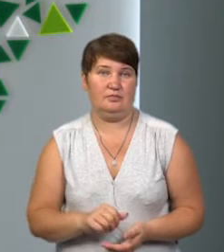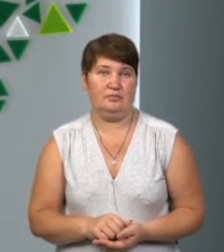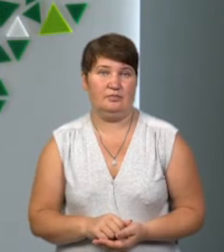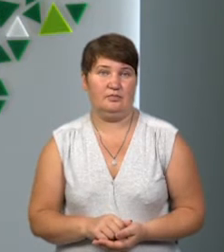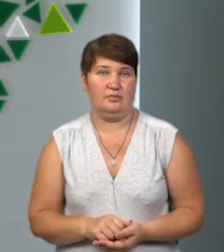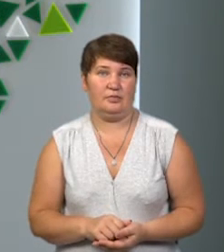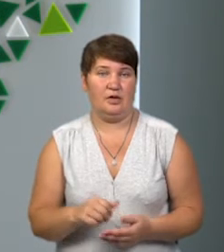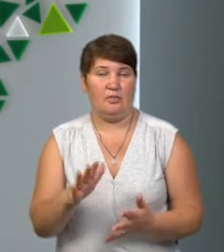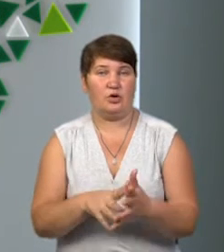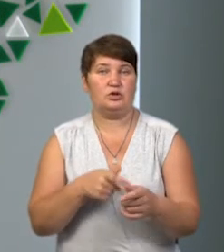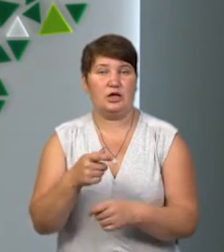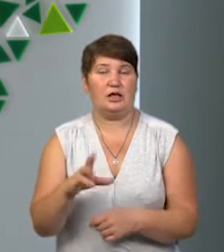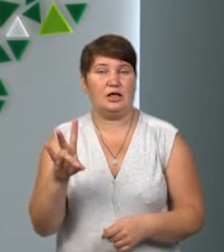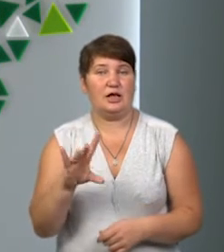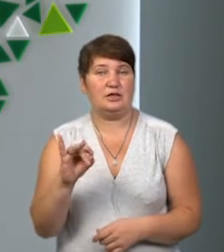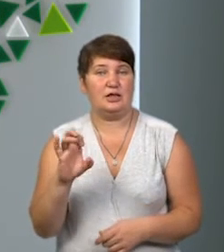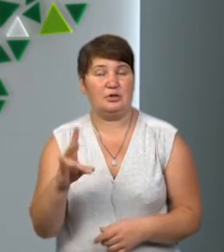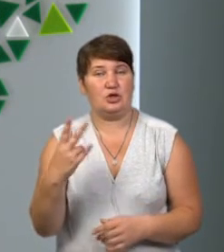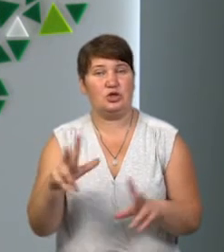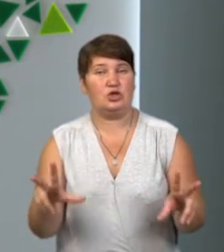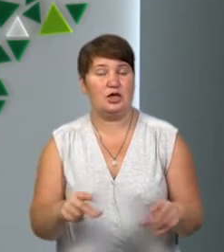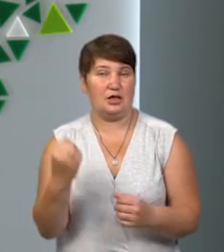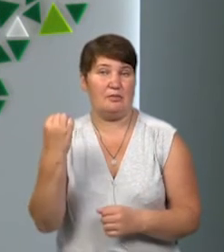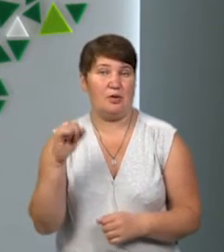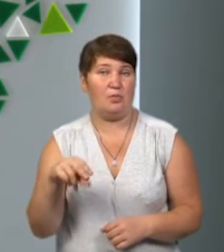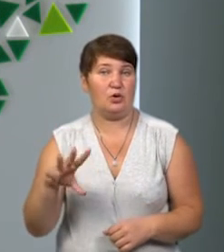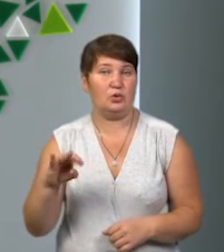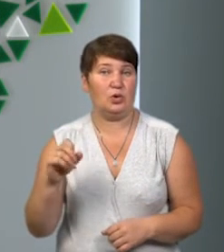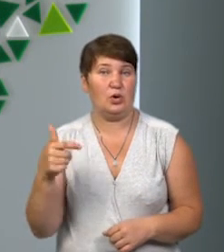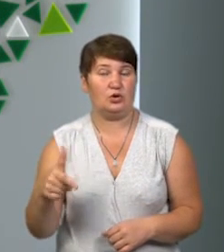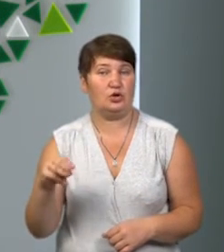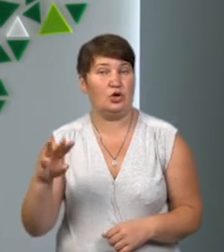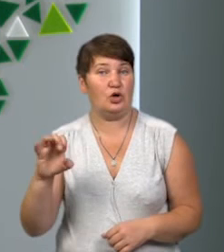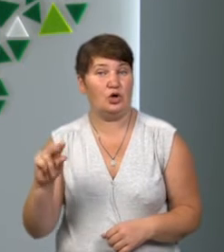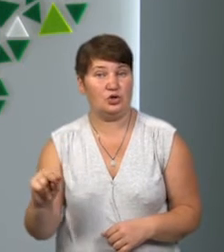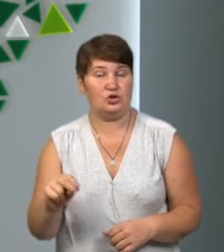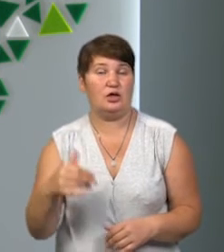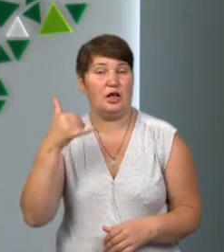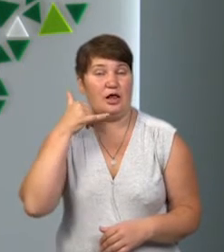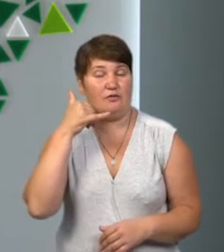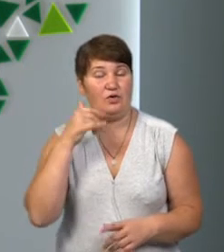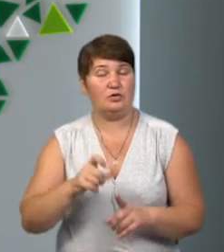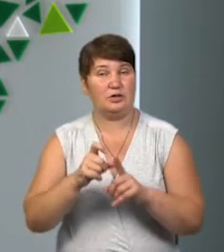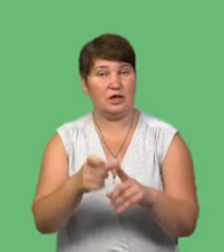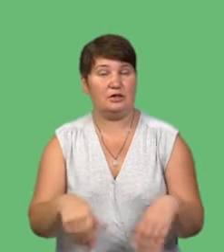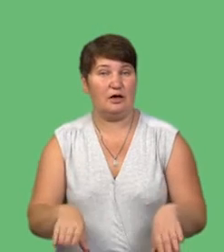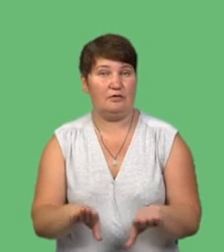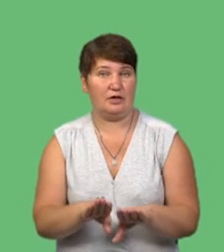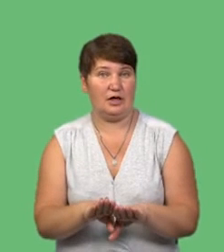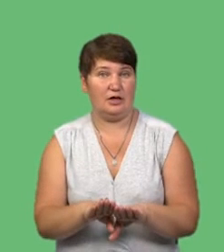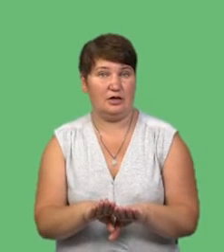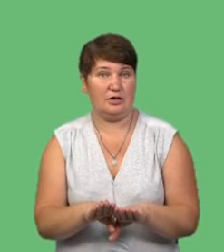Про заяву Наталії Сербен та її шанси на перемогу політолог Ігор Ткач Суспільному телефоном сказав так.